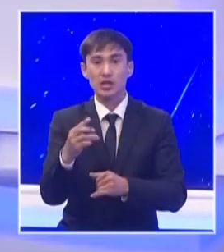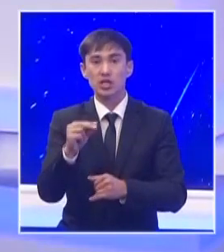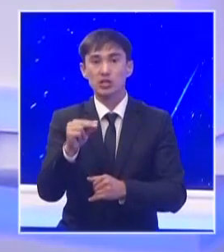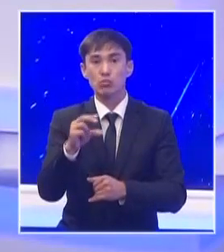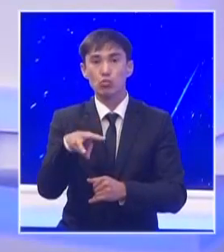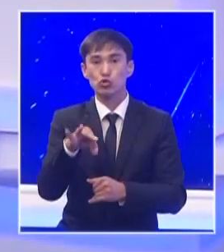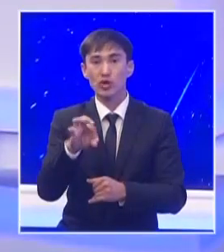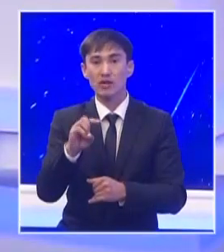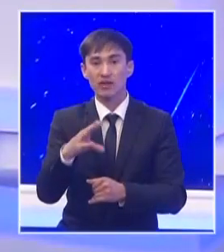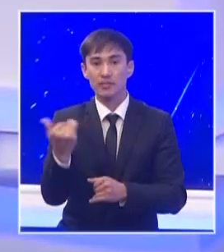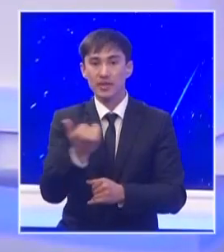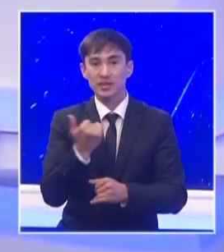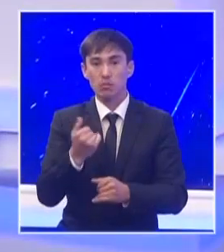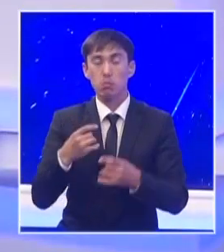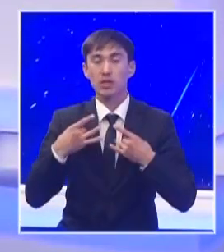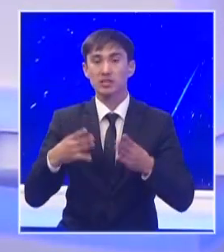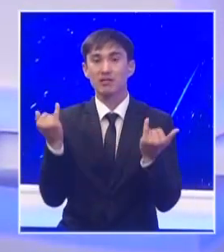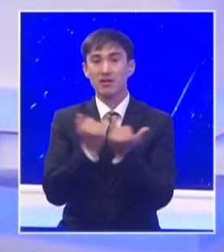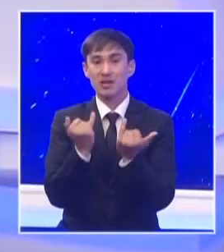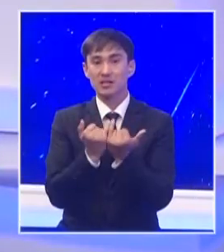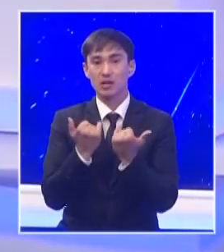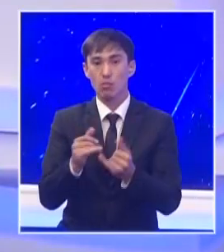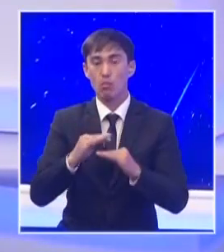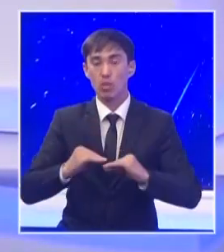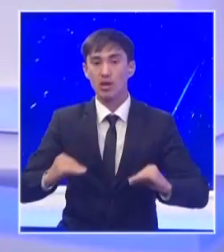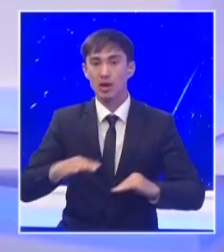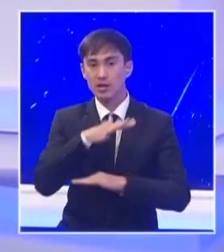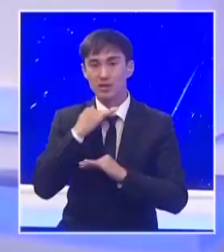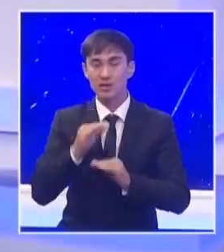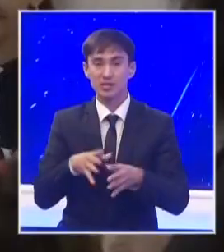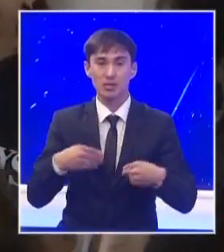честь праздника в гостях у многодетной семьи побывала наша съемочная группа.